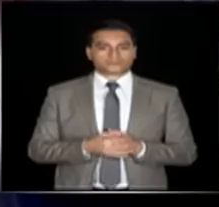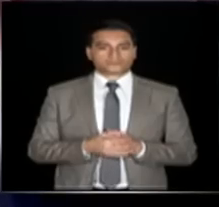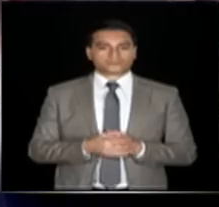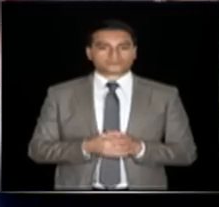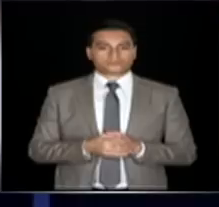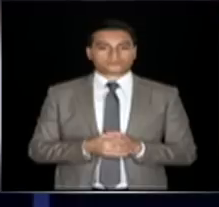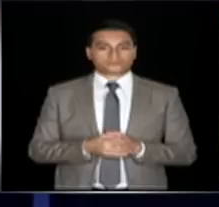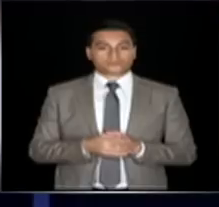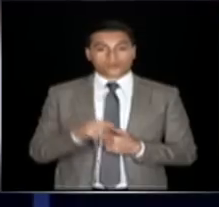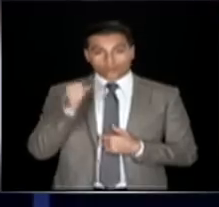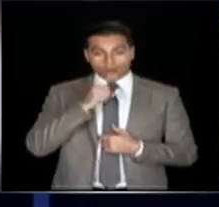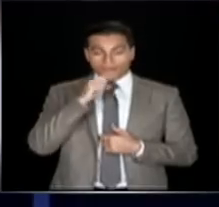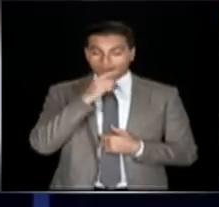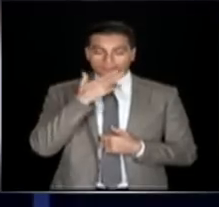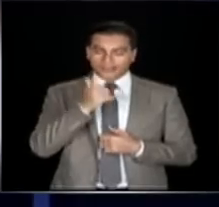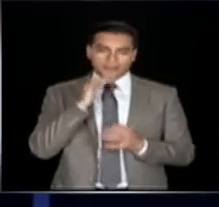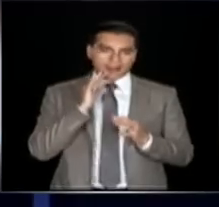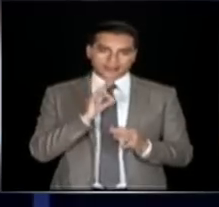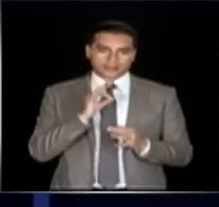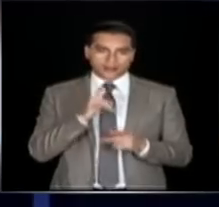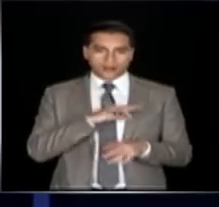اسمعوا أغانيها لأن أغانيها حلوة جدا.